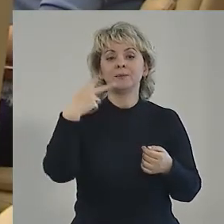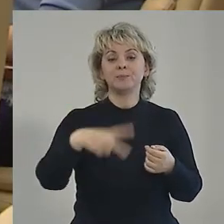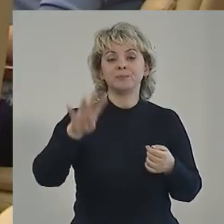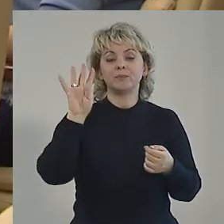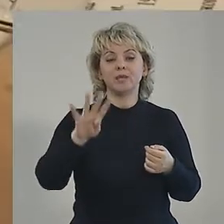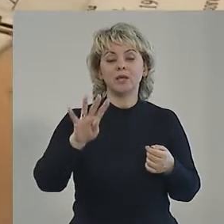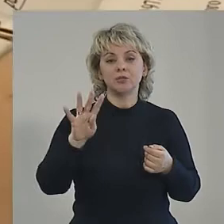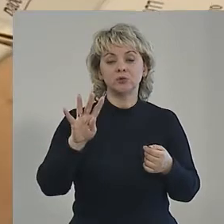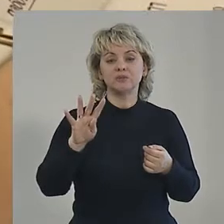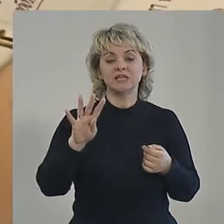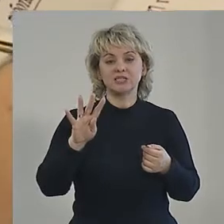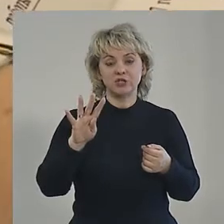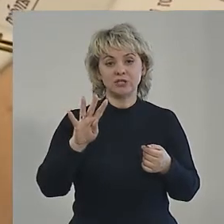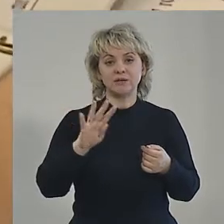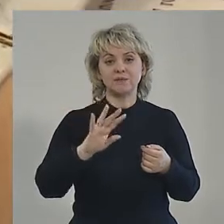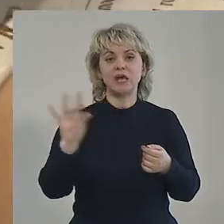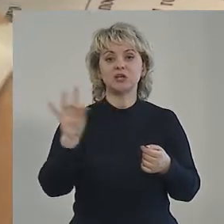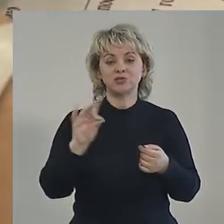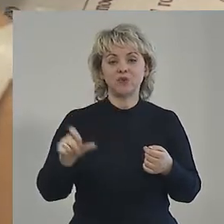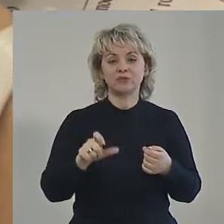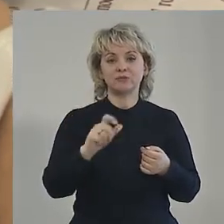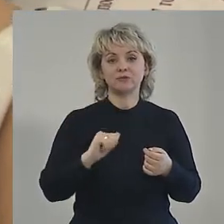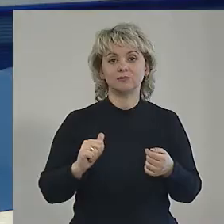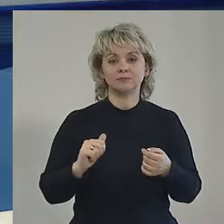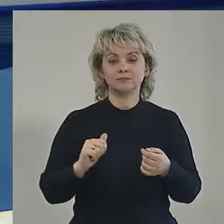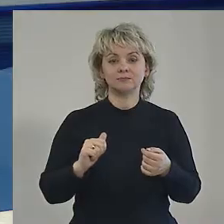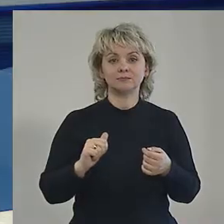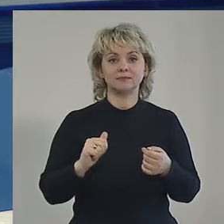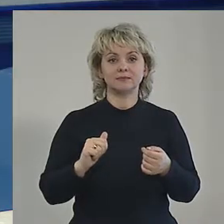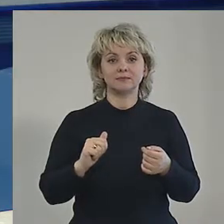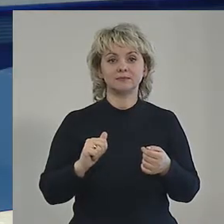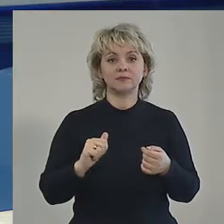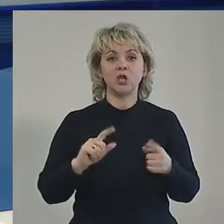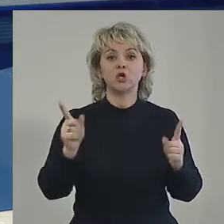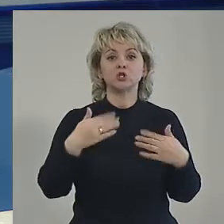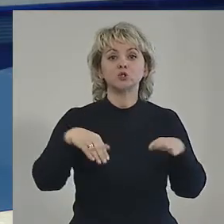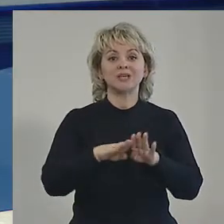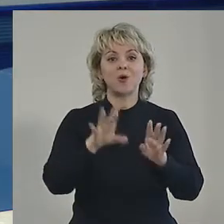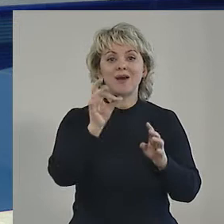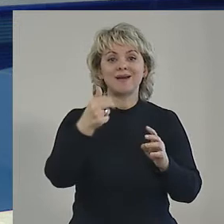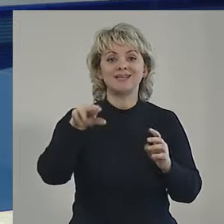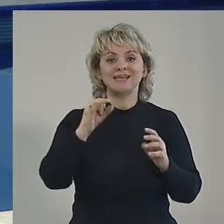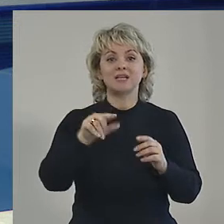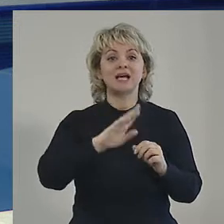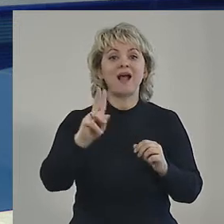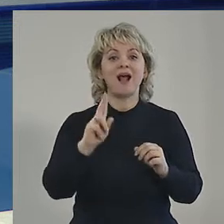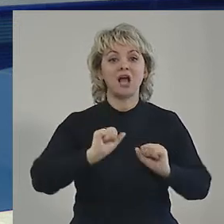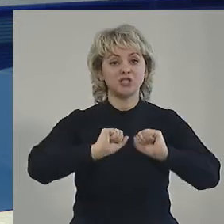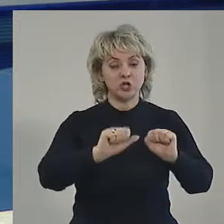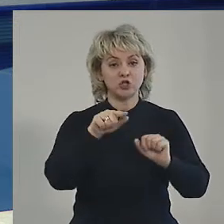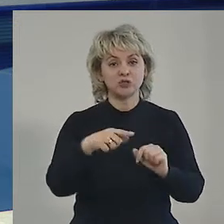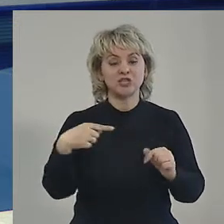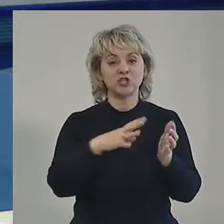Щетинина, Виталий Ступаков, Дон-24, Ростов-на-Дону. Что такое радиация и как от нее защищаться,